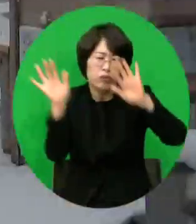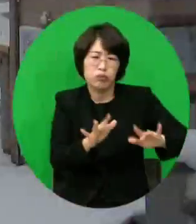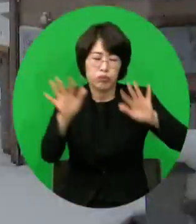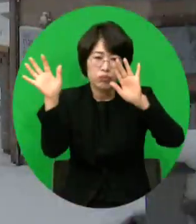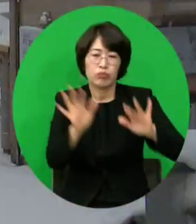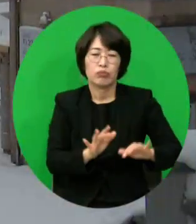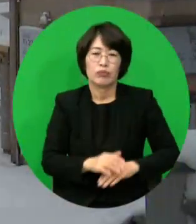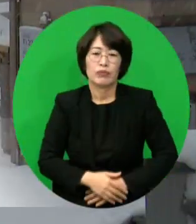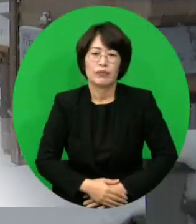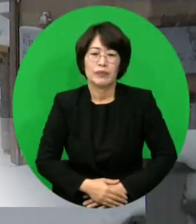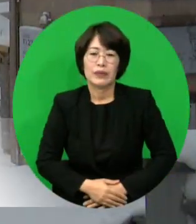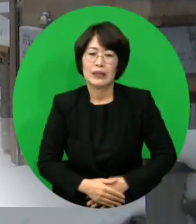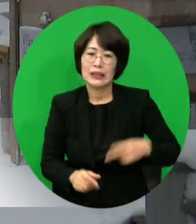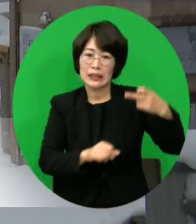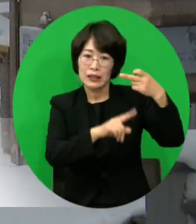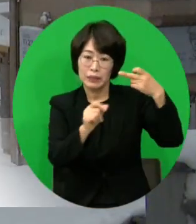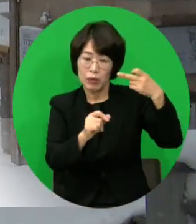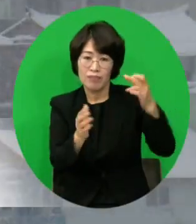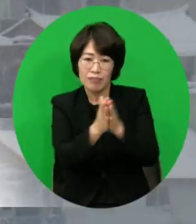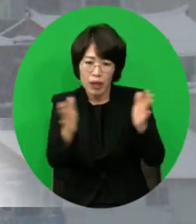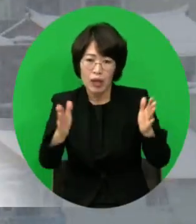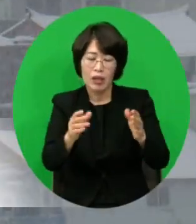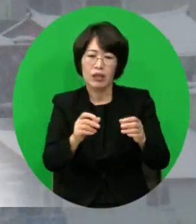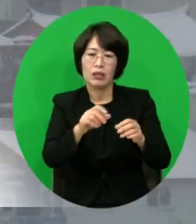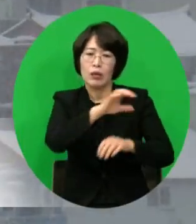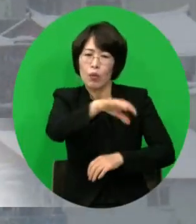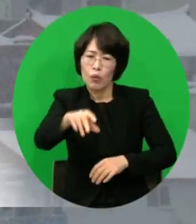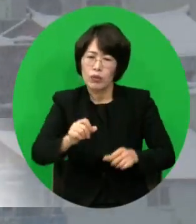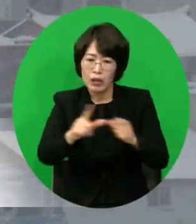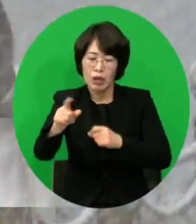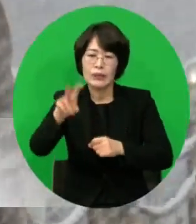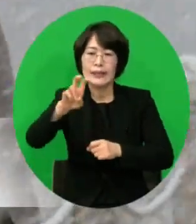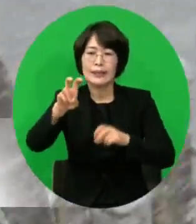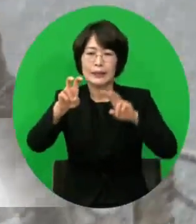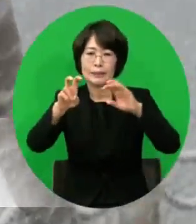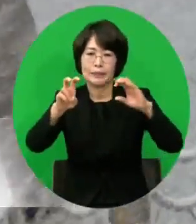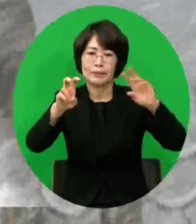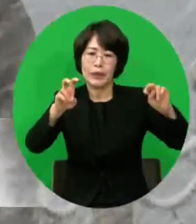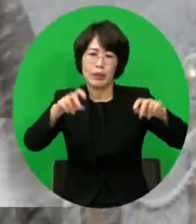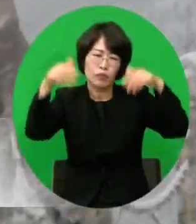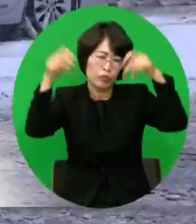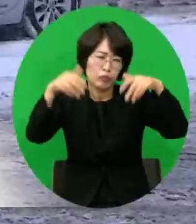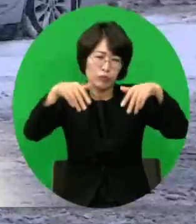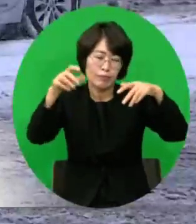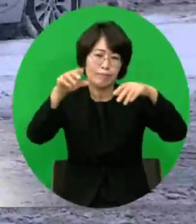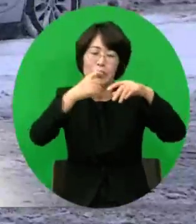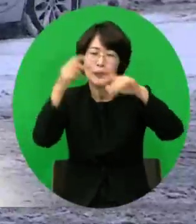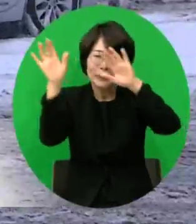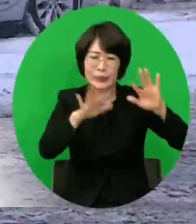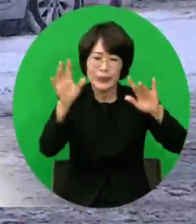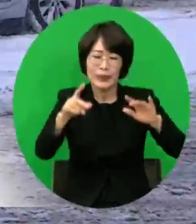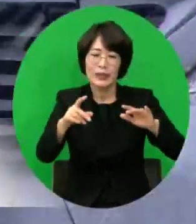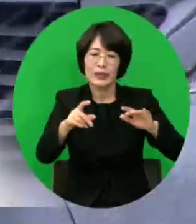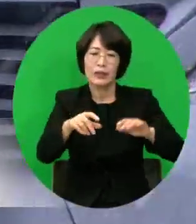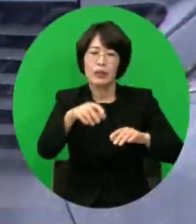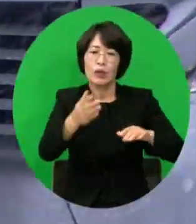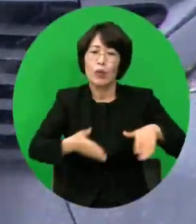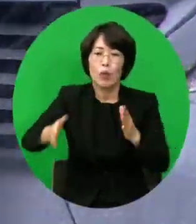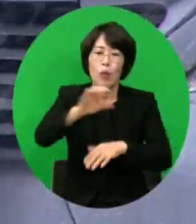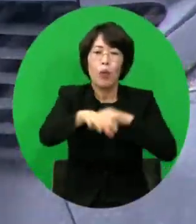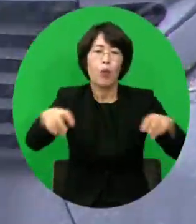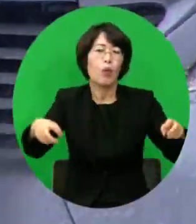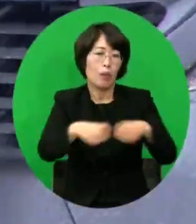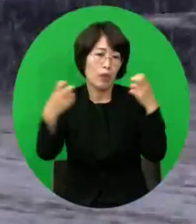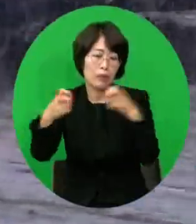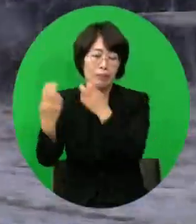쏟아졌습니다. 12월 들어 대부분 지역에 20cm가 넘는 많은 눈이 내리면서 크고 작은 교통사고가